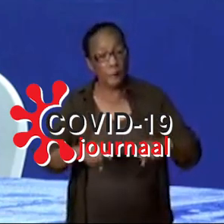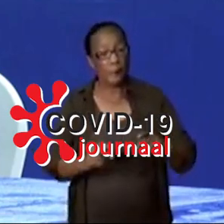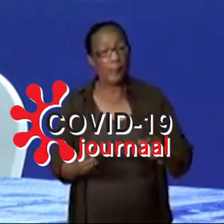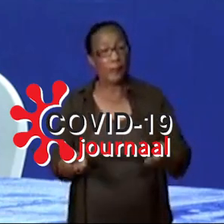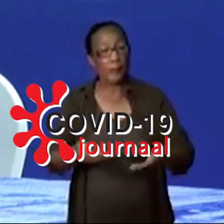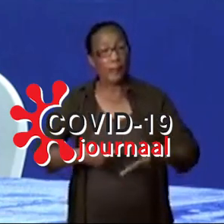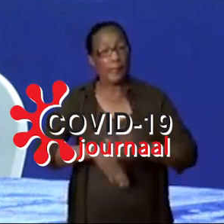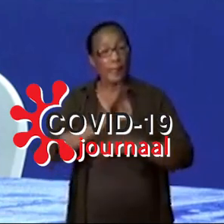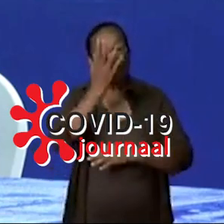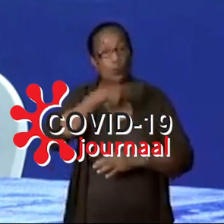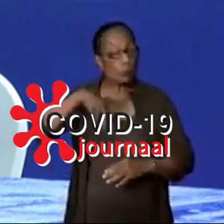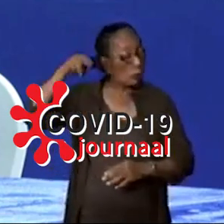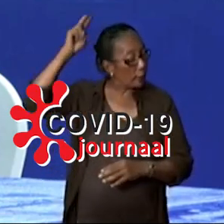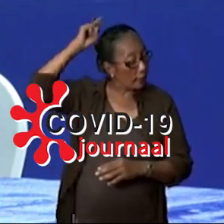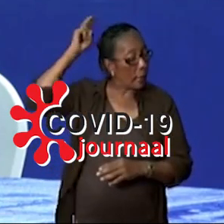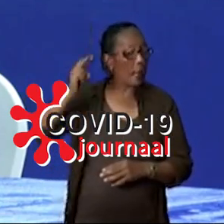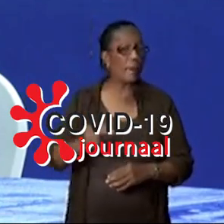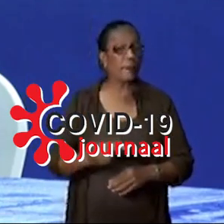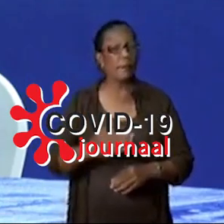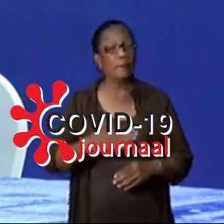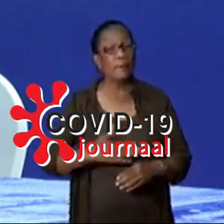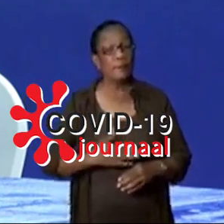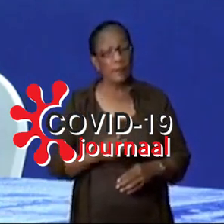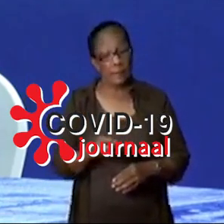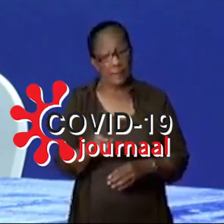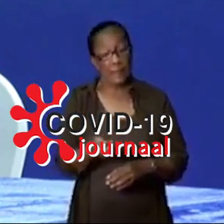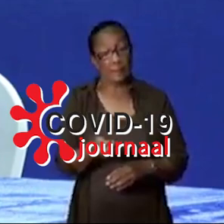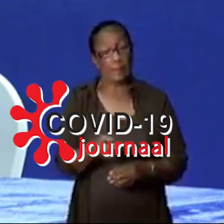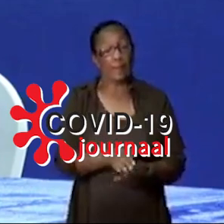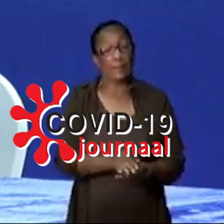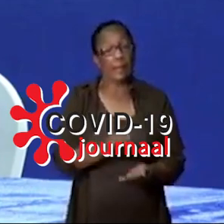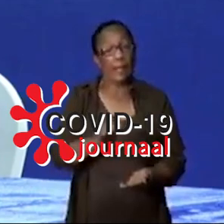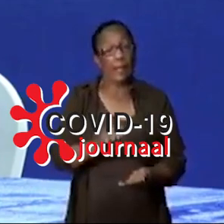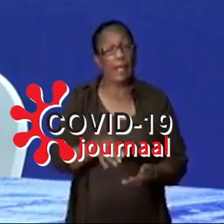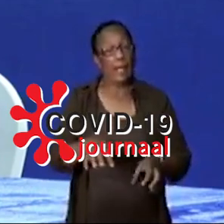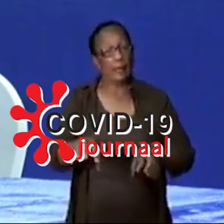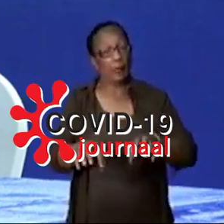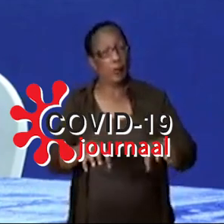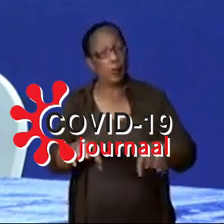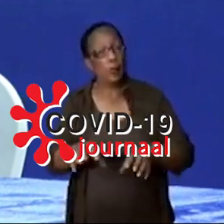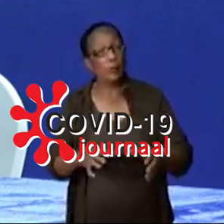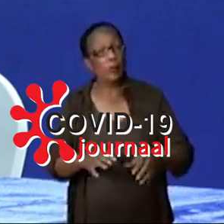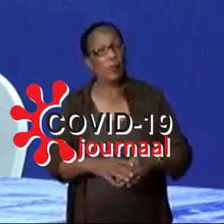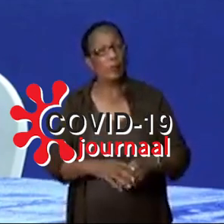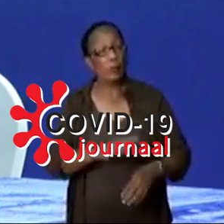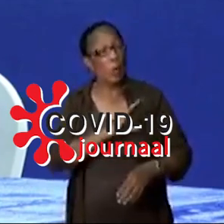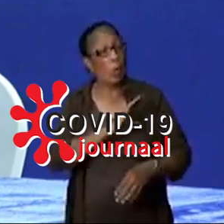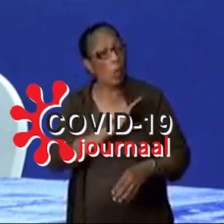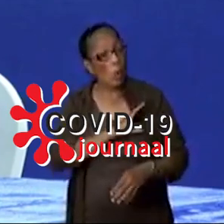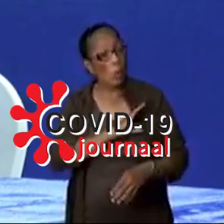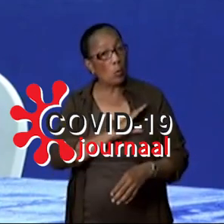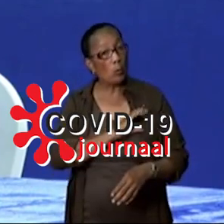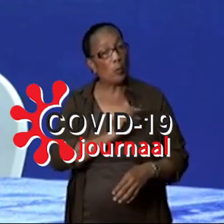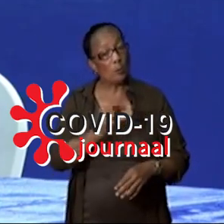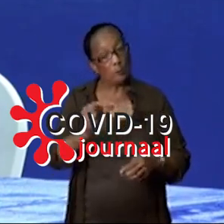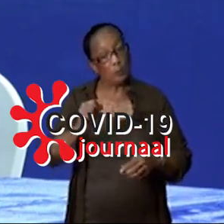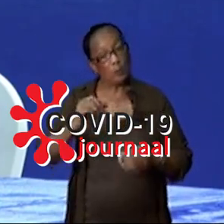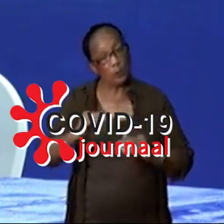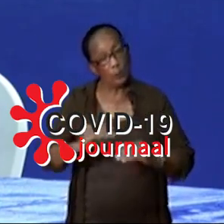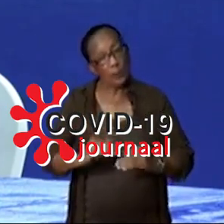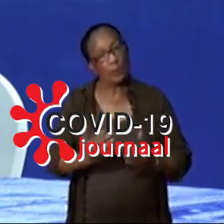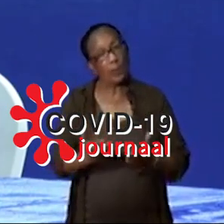kunnen halen. Van het bedrag en de goederen, daar is in elk geval nog een substantieel deel